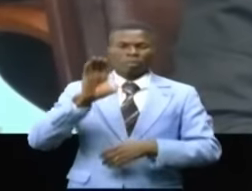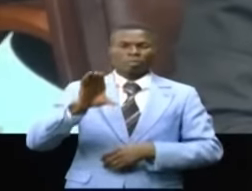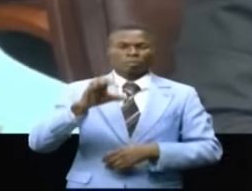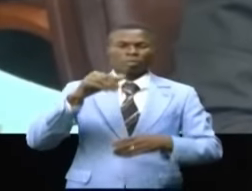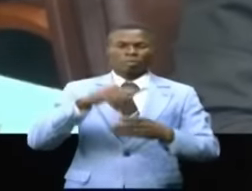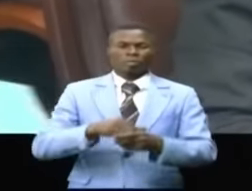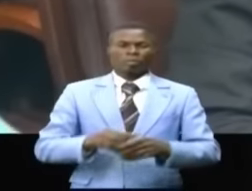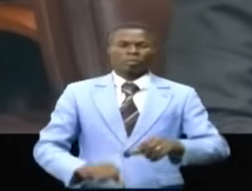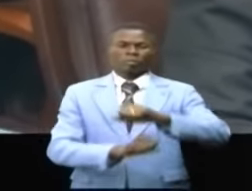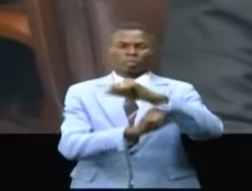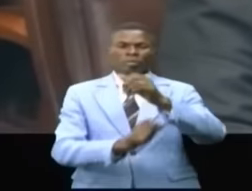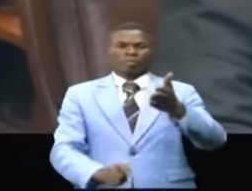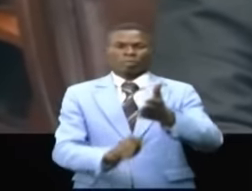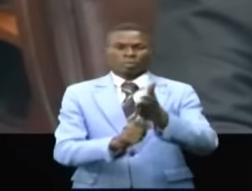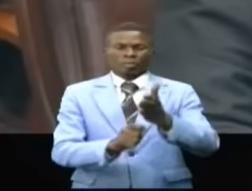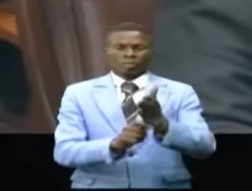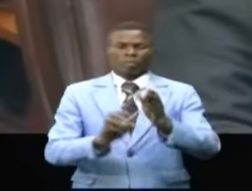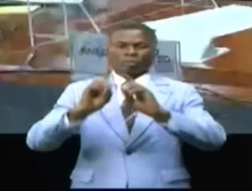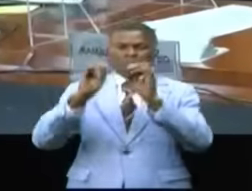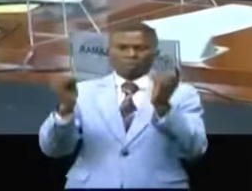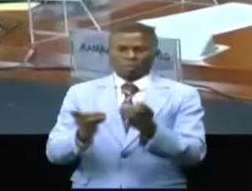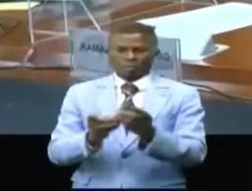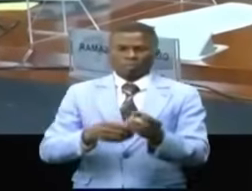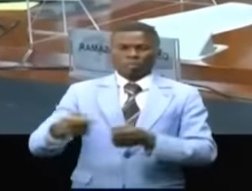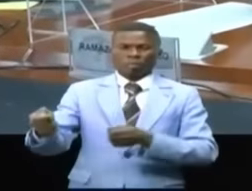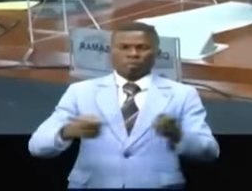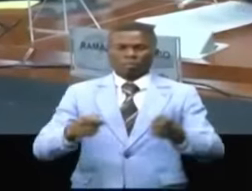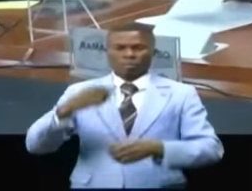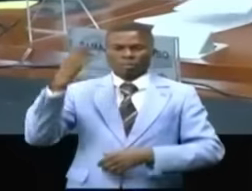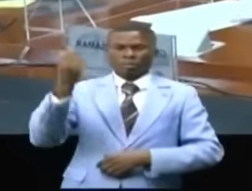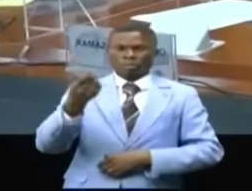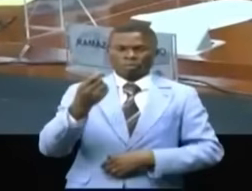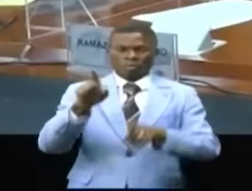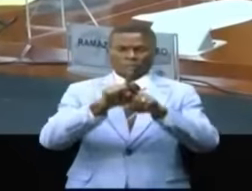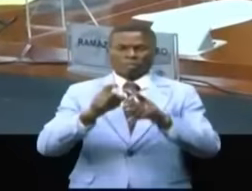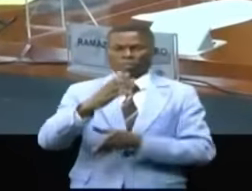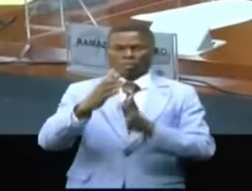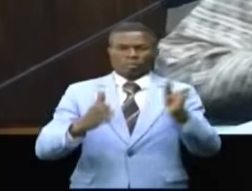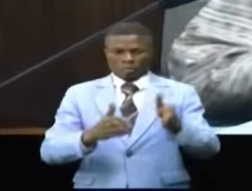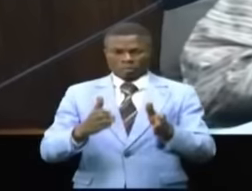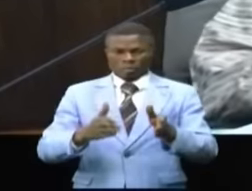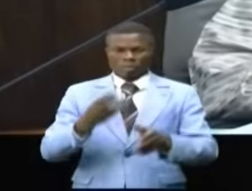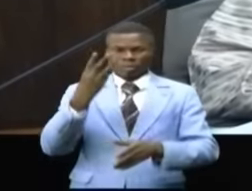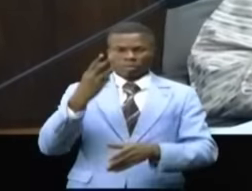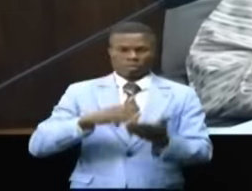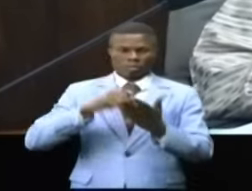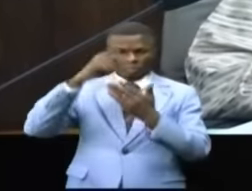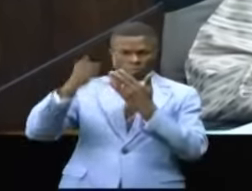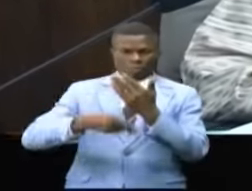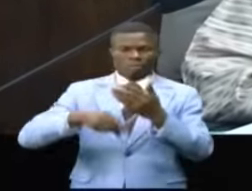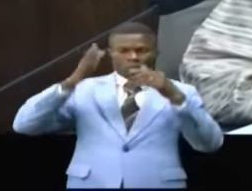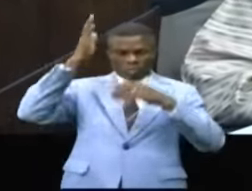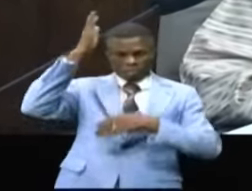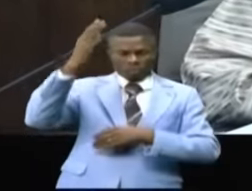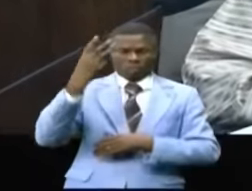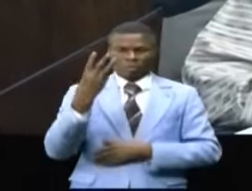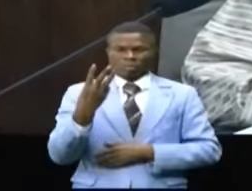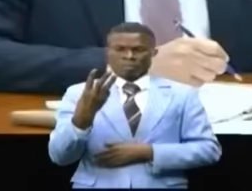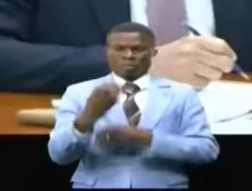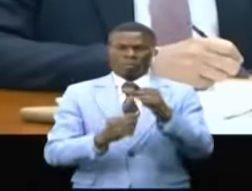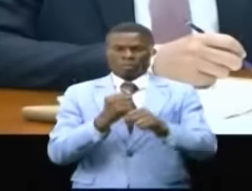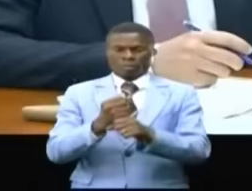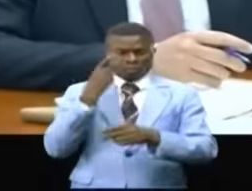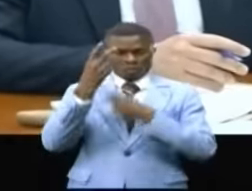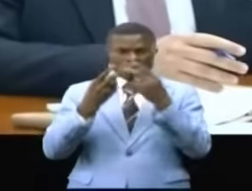travers l'assistance technique du département des marchés monétaires et des capitaux durant les 3 prochaines années. C'est ce qui sanctionne la